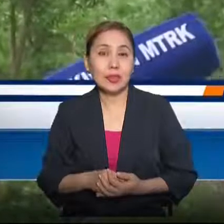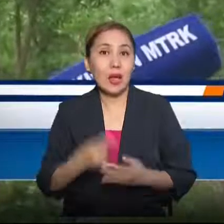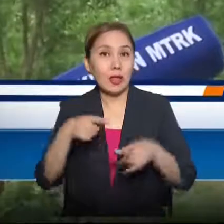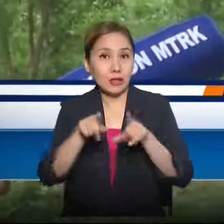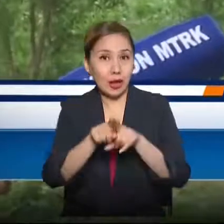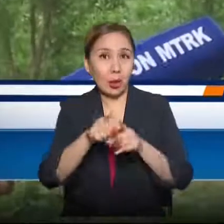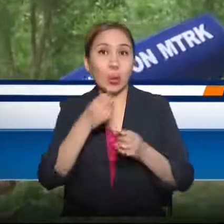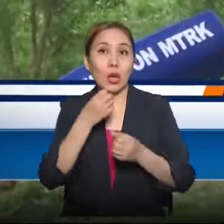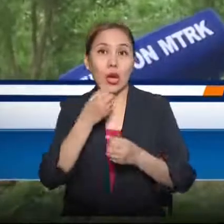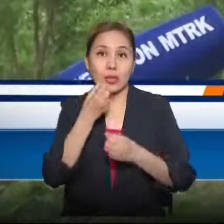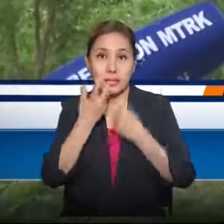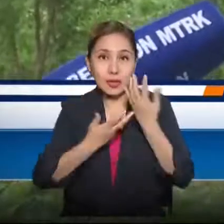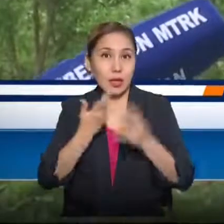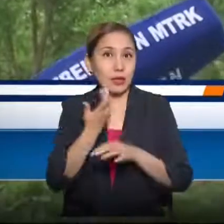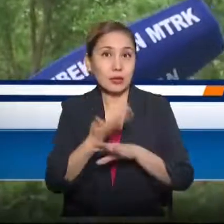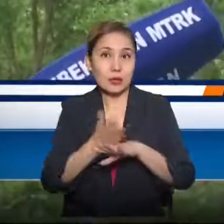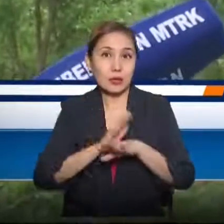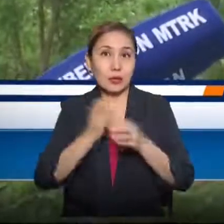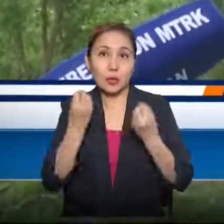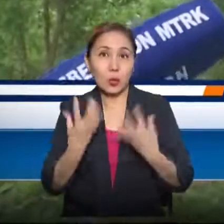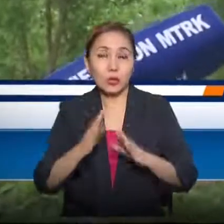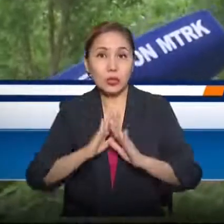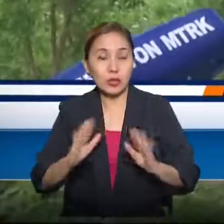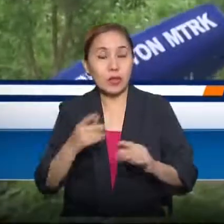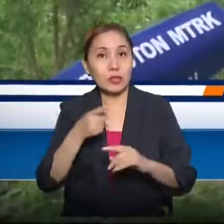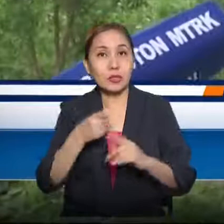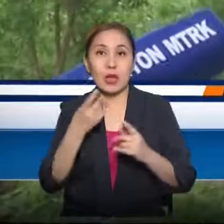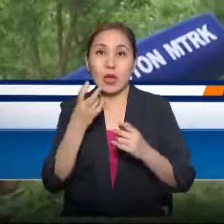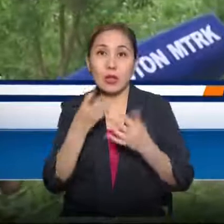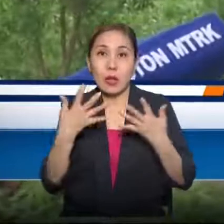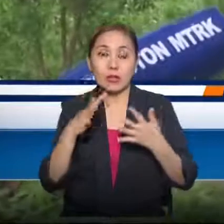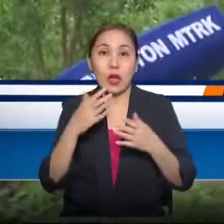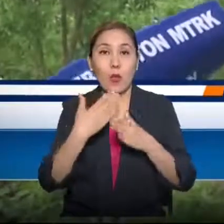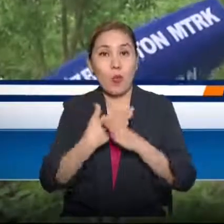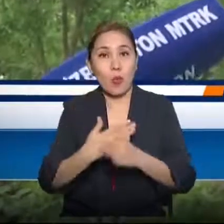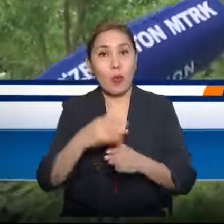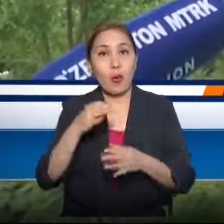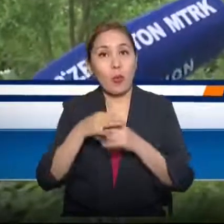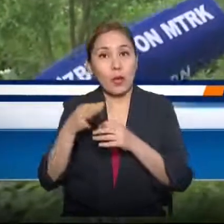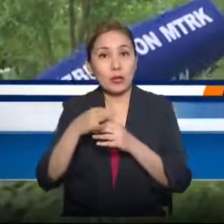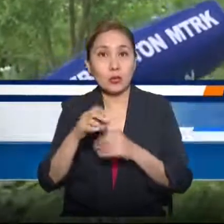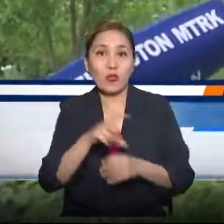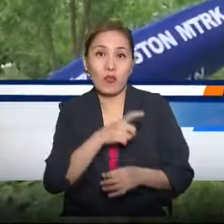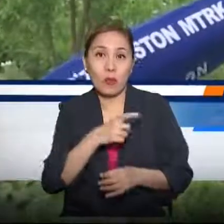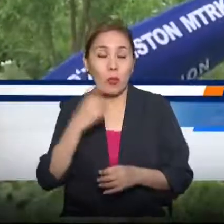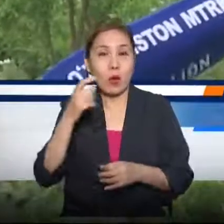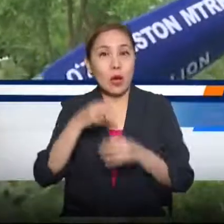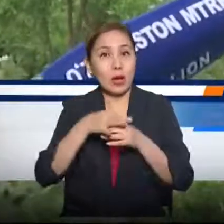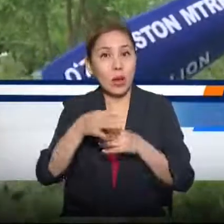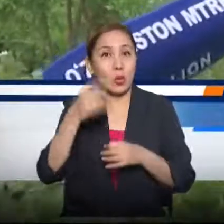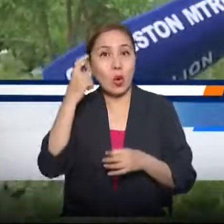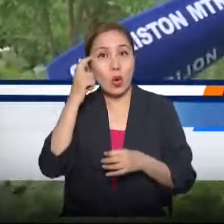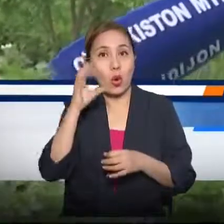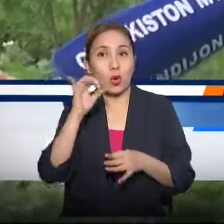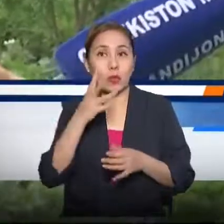Такой сад, конечно, создан не просто так. Здесь и большая помощь со стороны Союза областных фермеров, районного хакимиата. Они